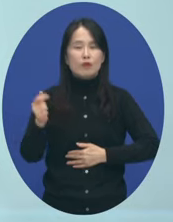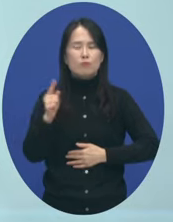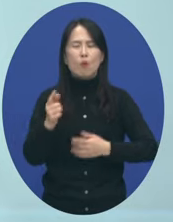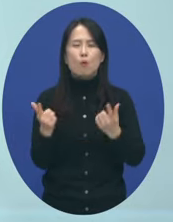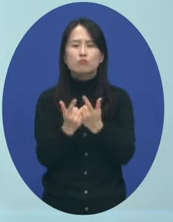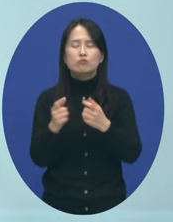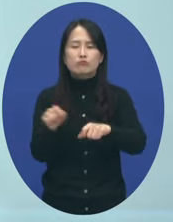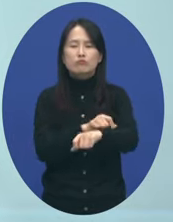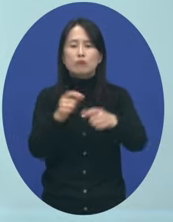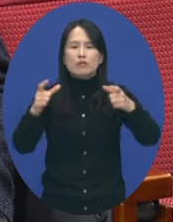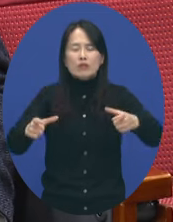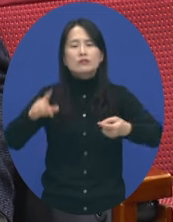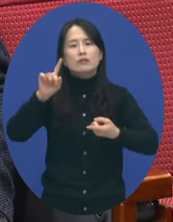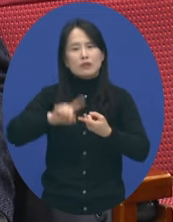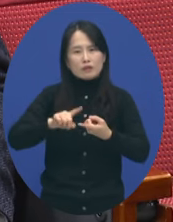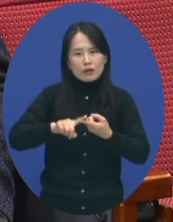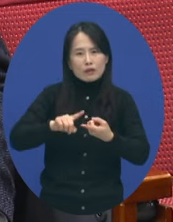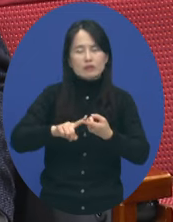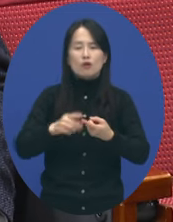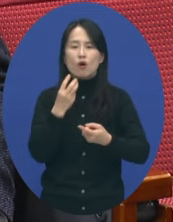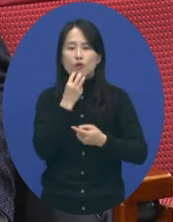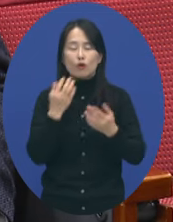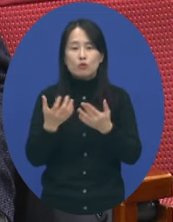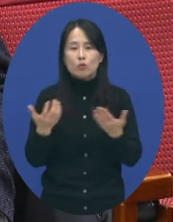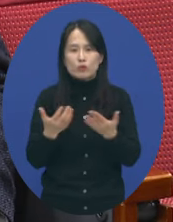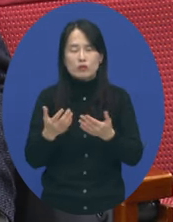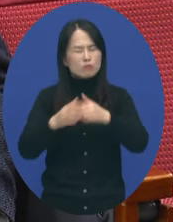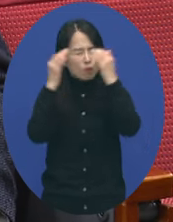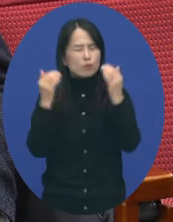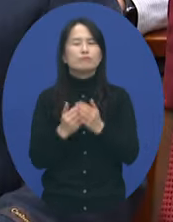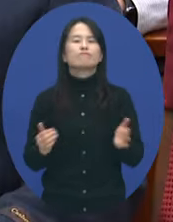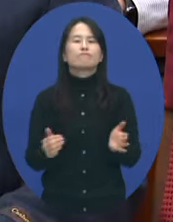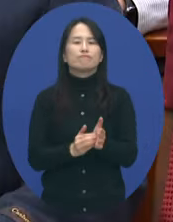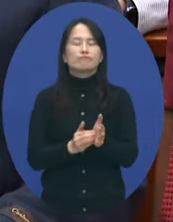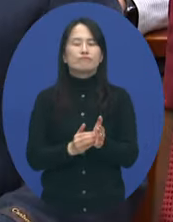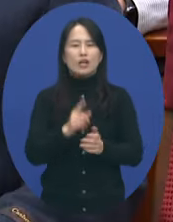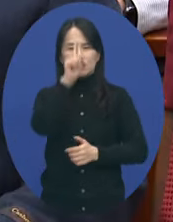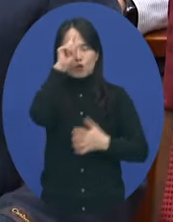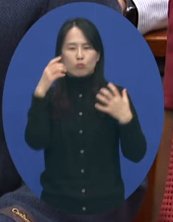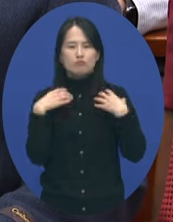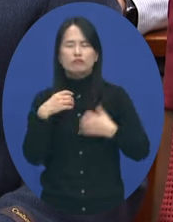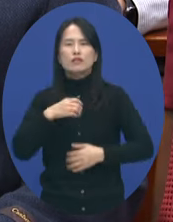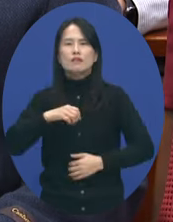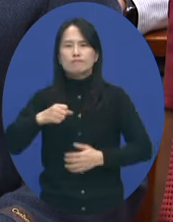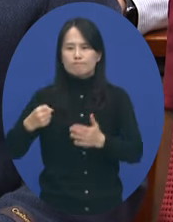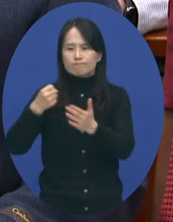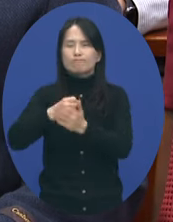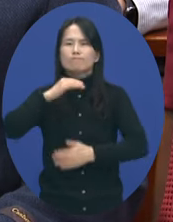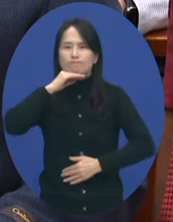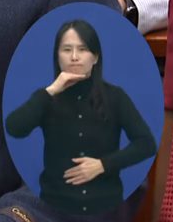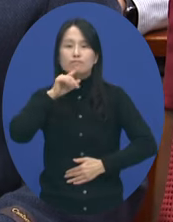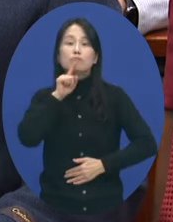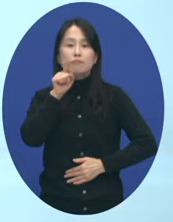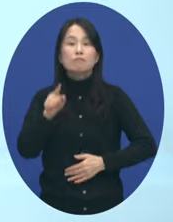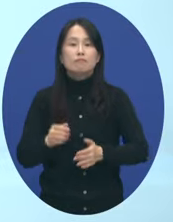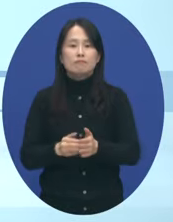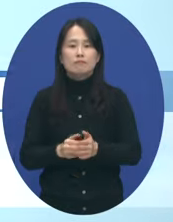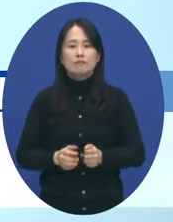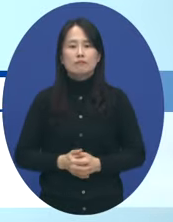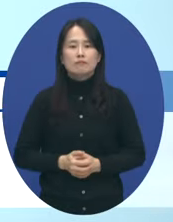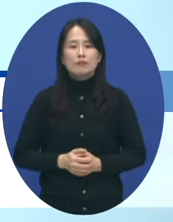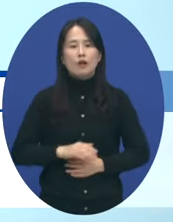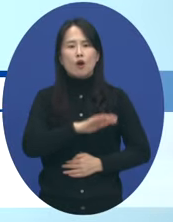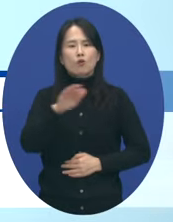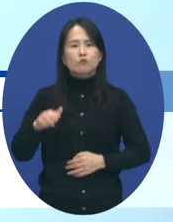특별자치도 추진과 관련해 경기도에서 해야 할 일은 다 했으며 정부의 결정을 기다리겠다는 뜻을 강조했습니다